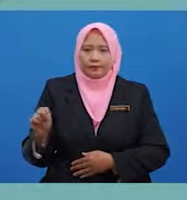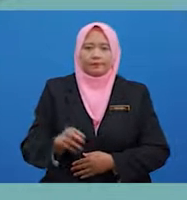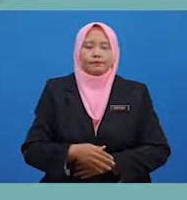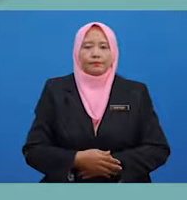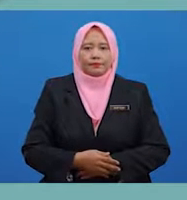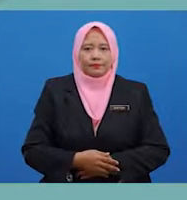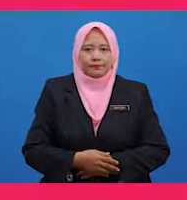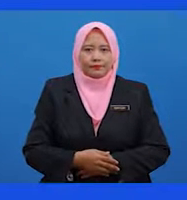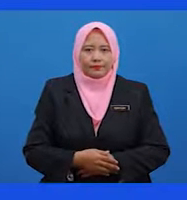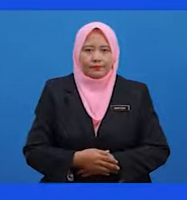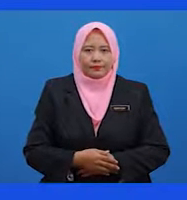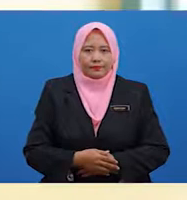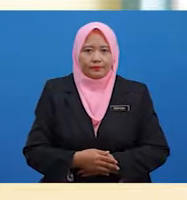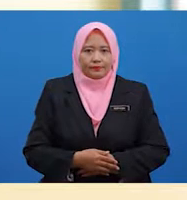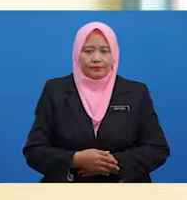perbandingan.